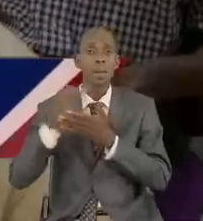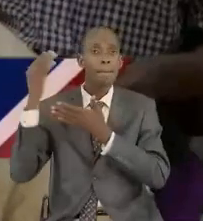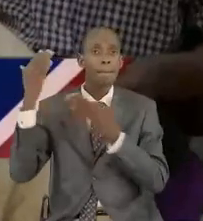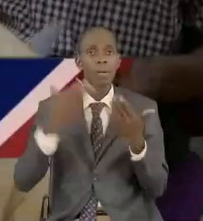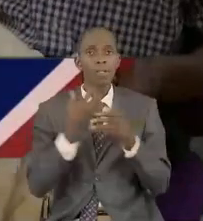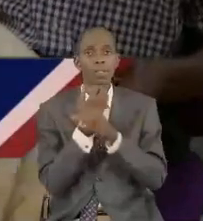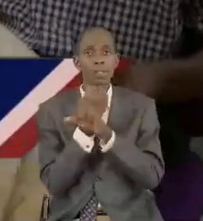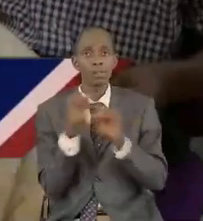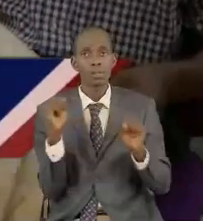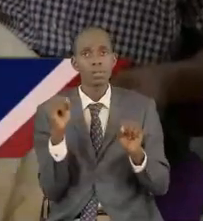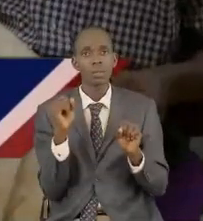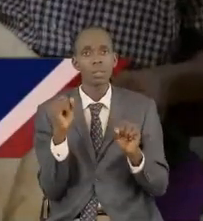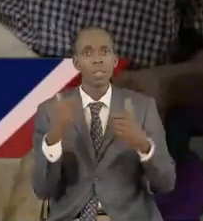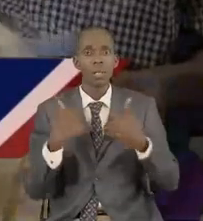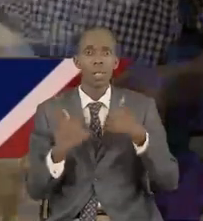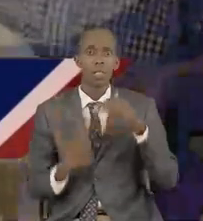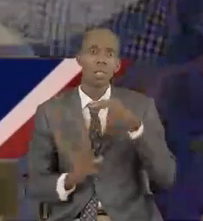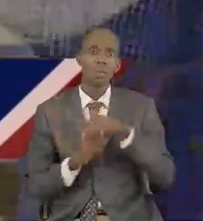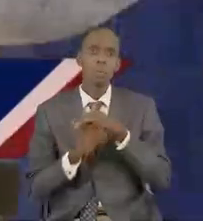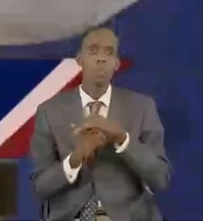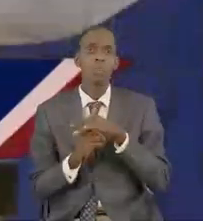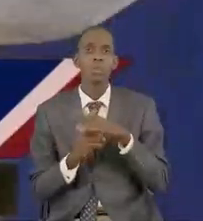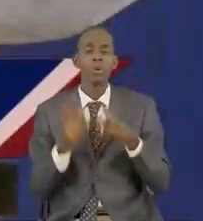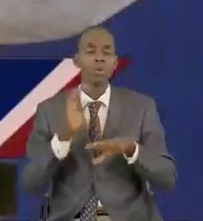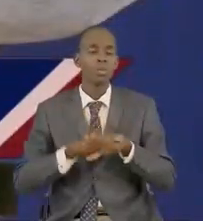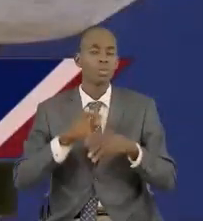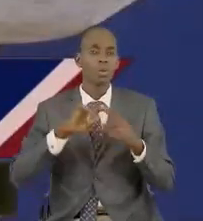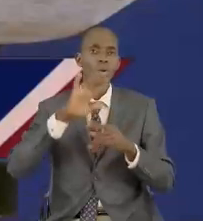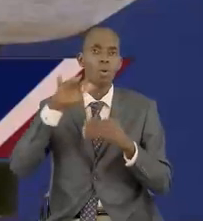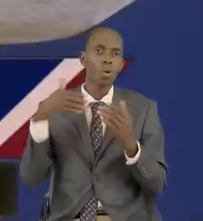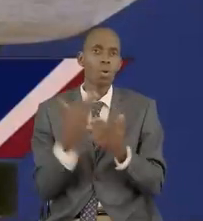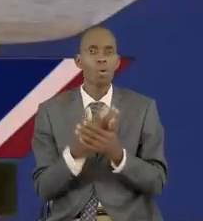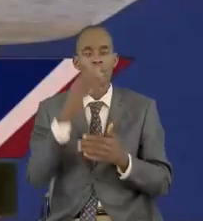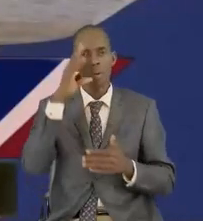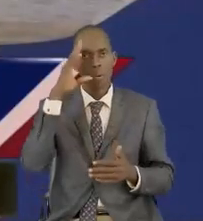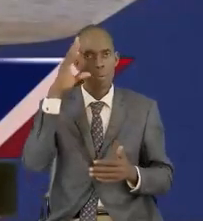source de salut pour tous les hommes a été manifesté